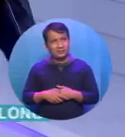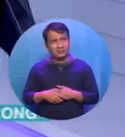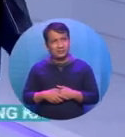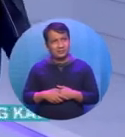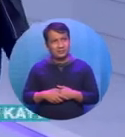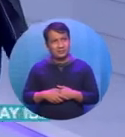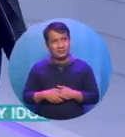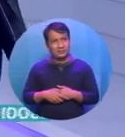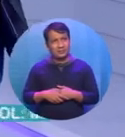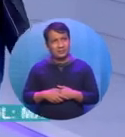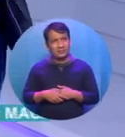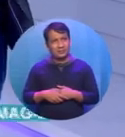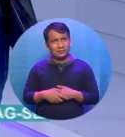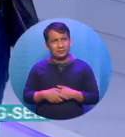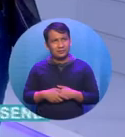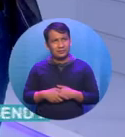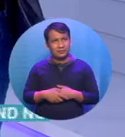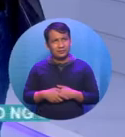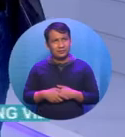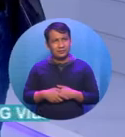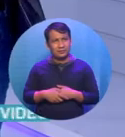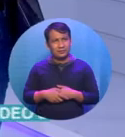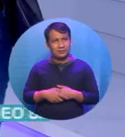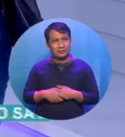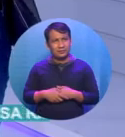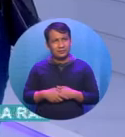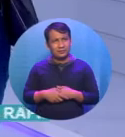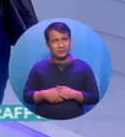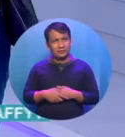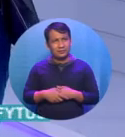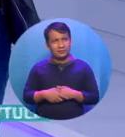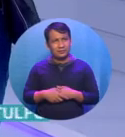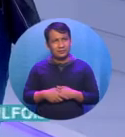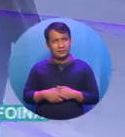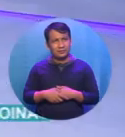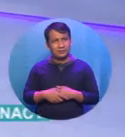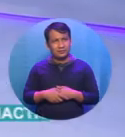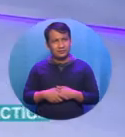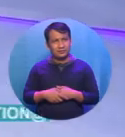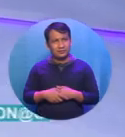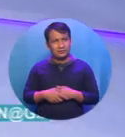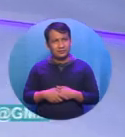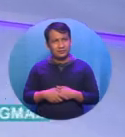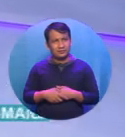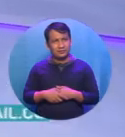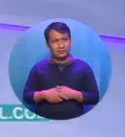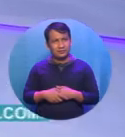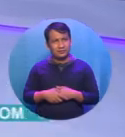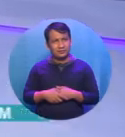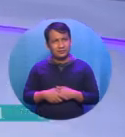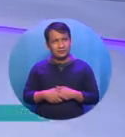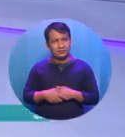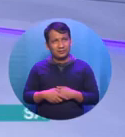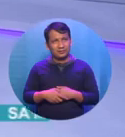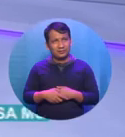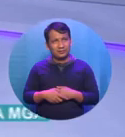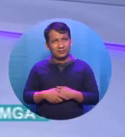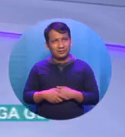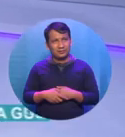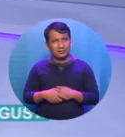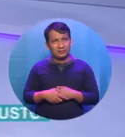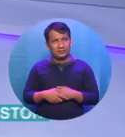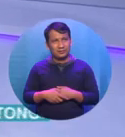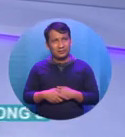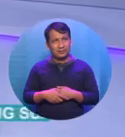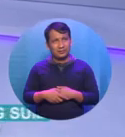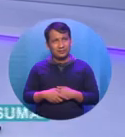Nanonood po ako, umalis po muna ako ng bahay kasi po pumunta po ako sa pinagbibentahan po ng scrap kasi po wala po kami pambiling